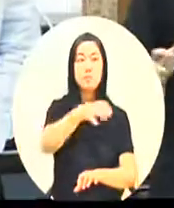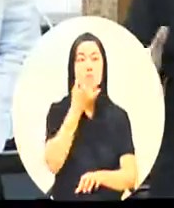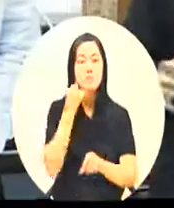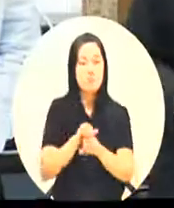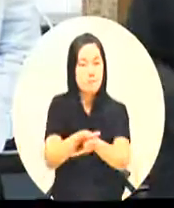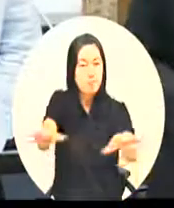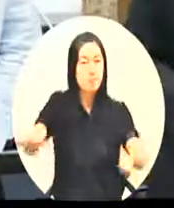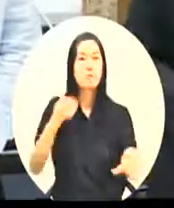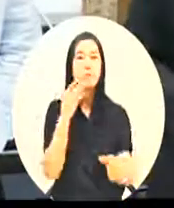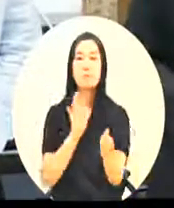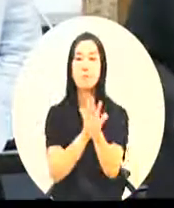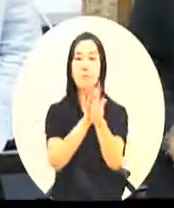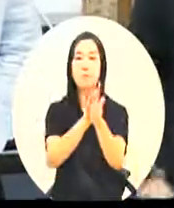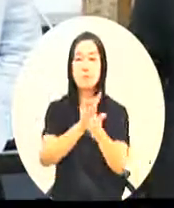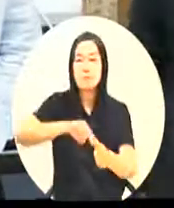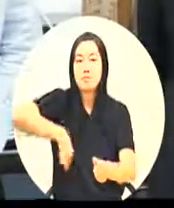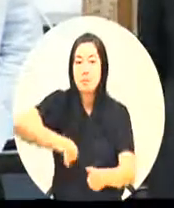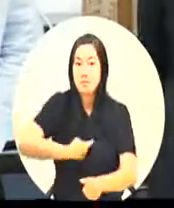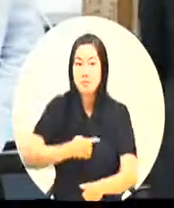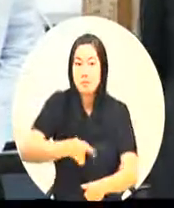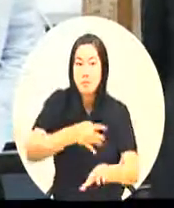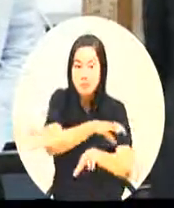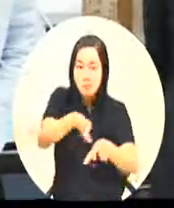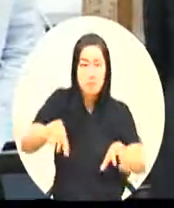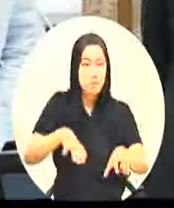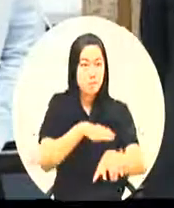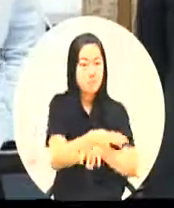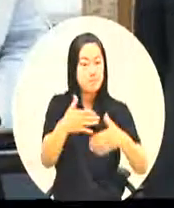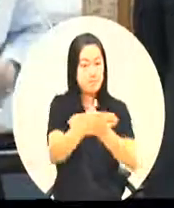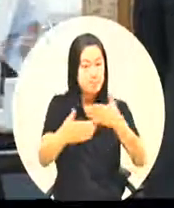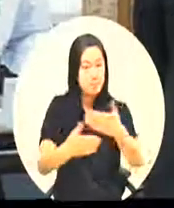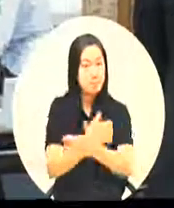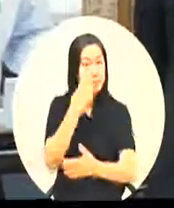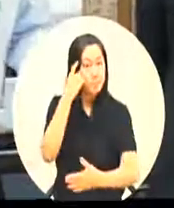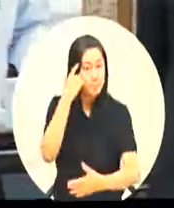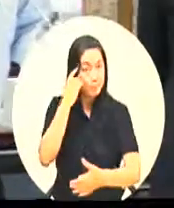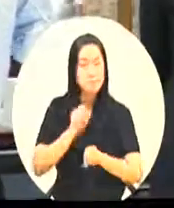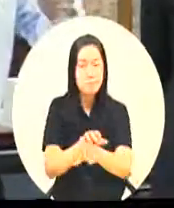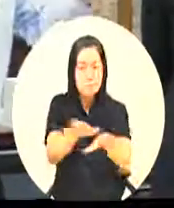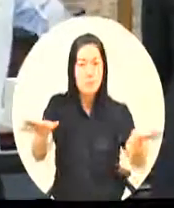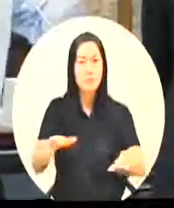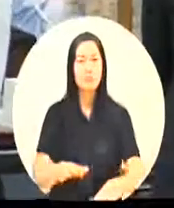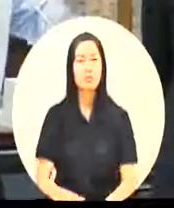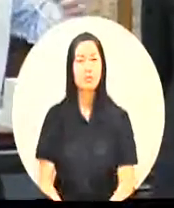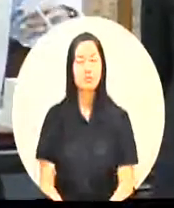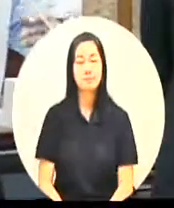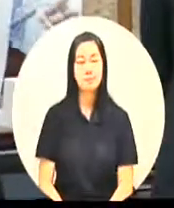区，推动这个生态交通的概念。大概以上我简单的补充。